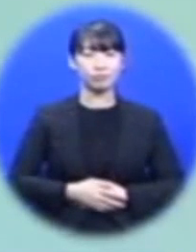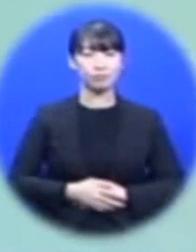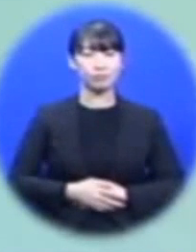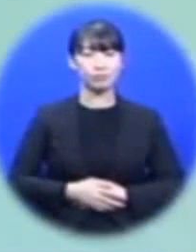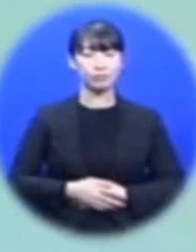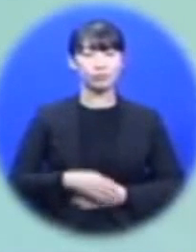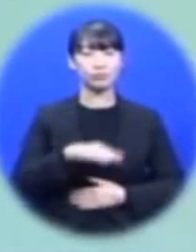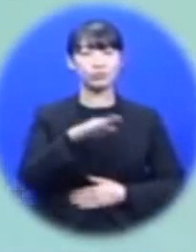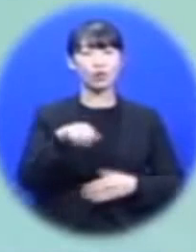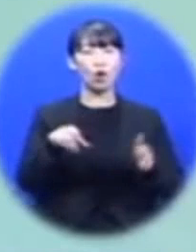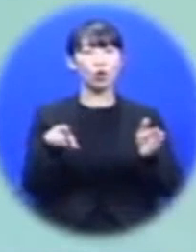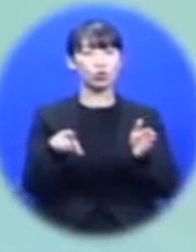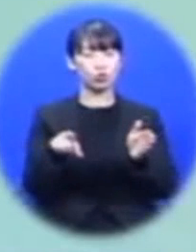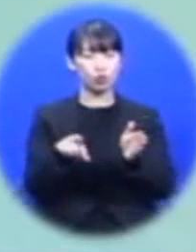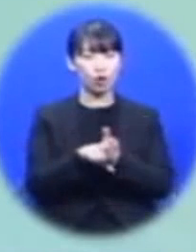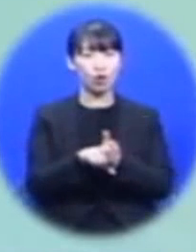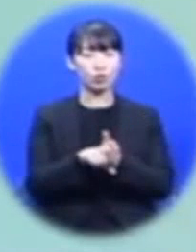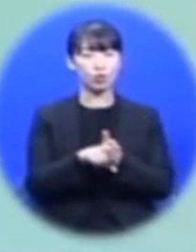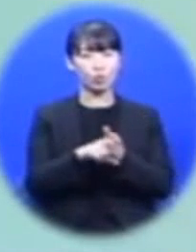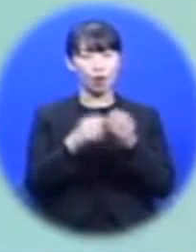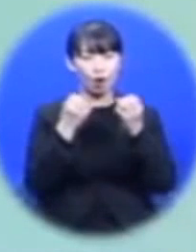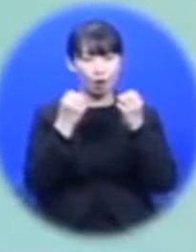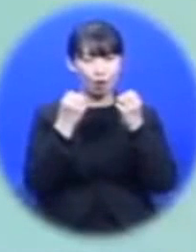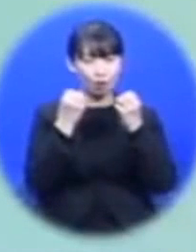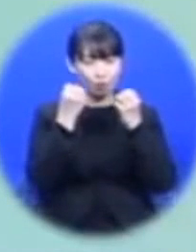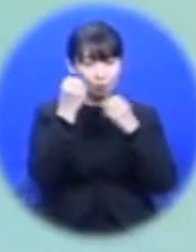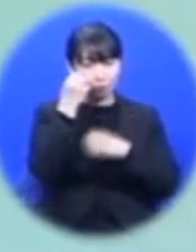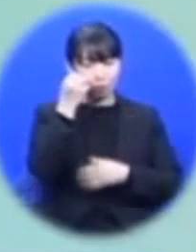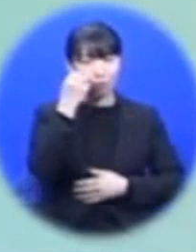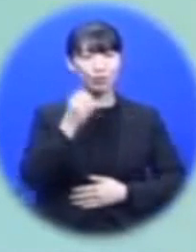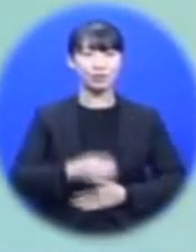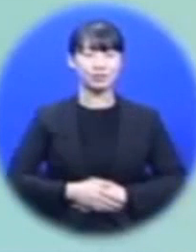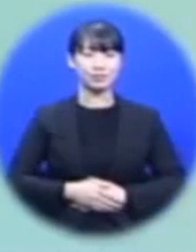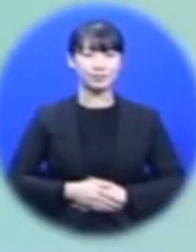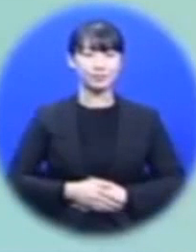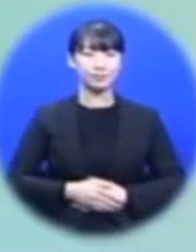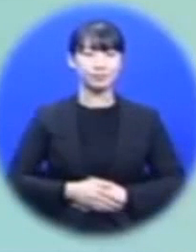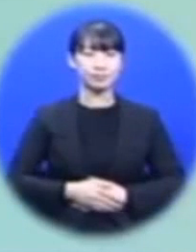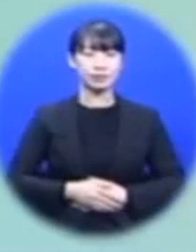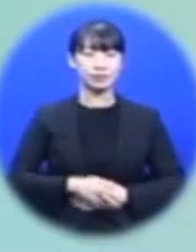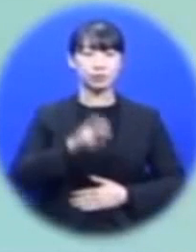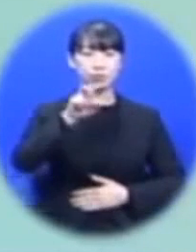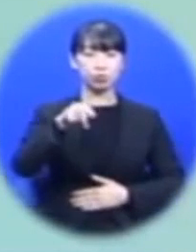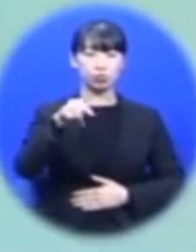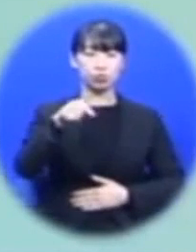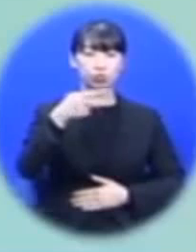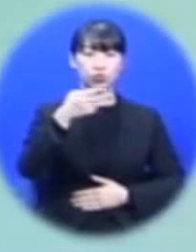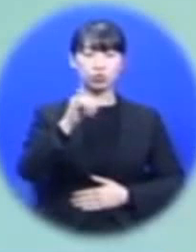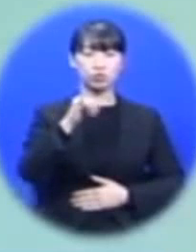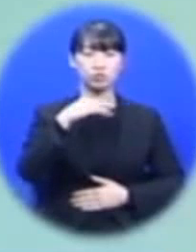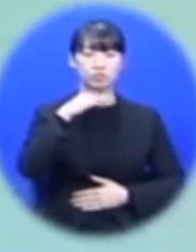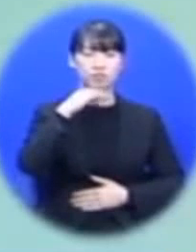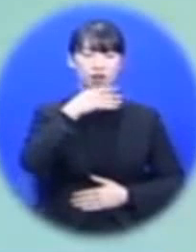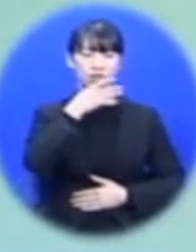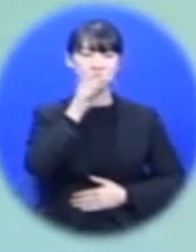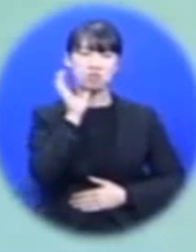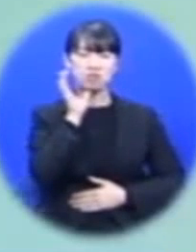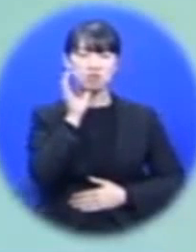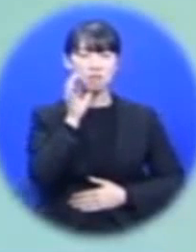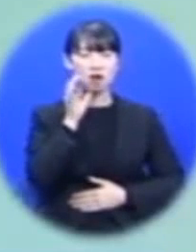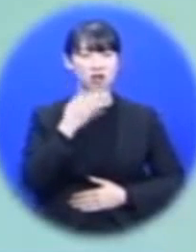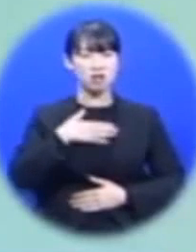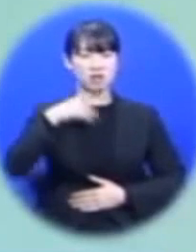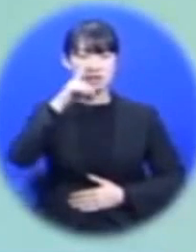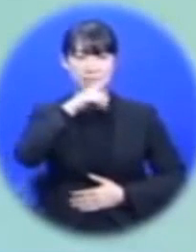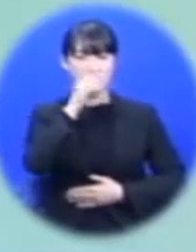신앙의 신비입니다 그때 무디는 단순히 나이가 많다는 것에 대해서 불쾌해 이야기한게